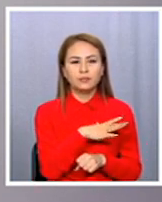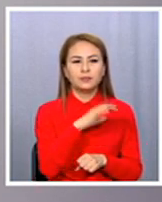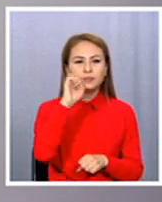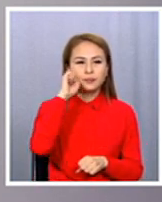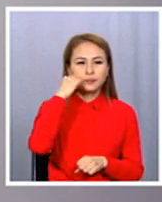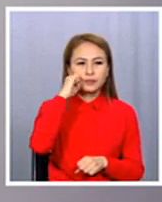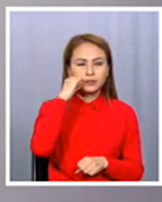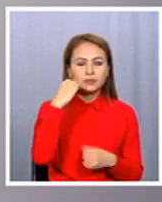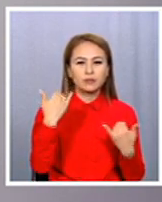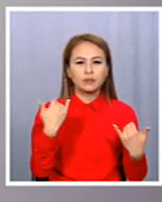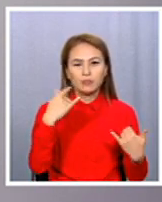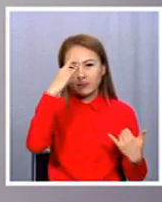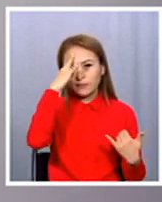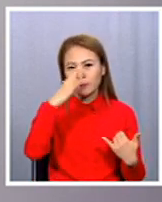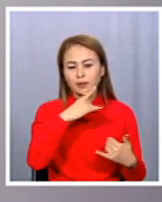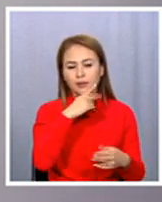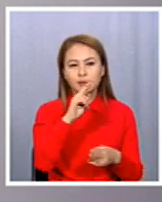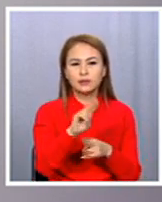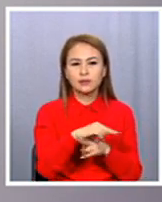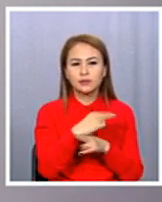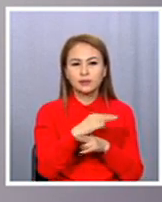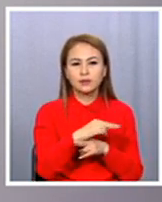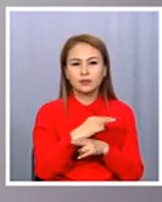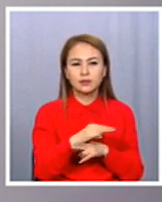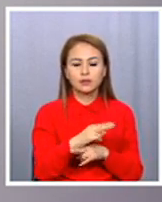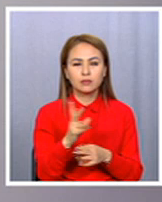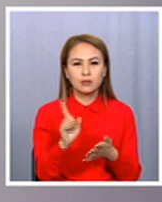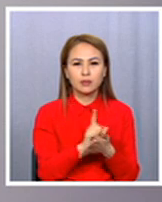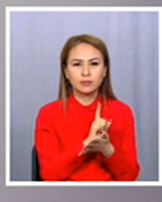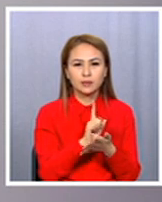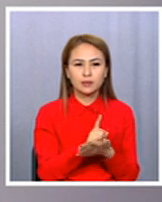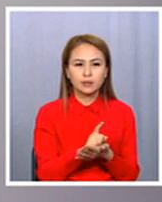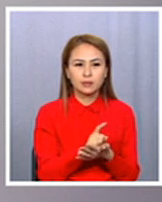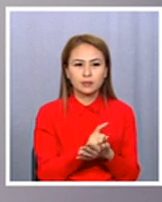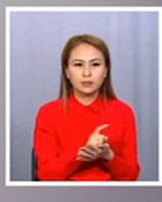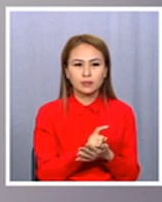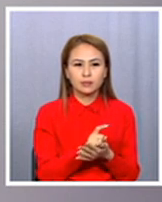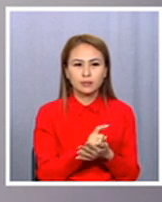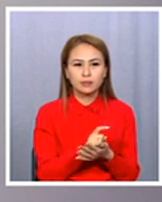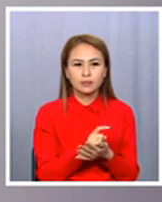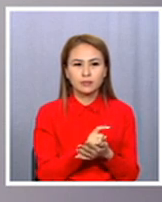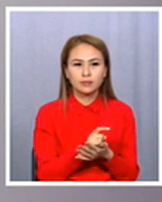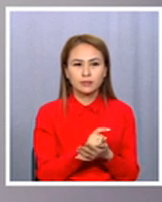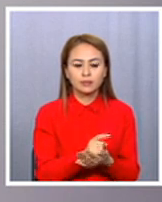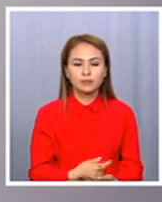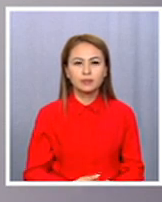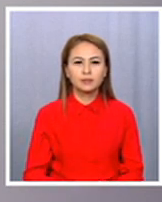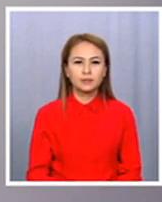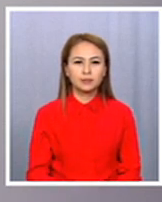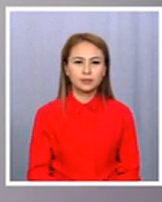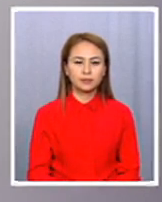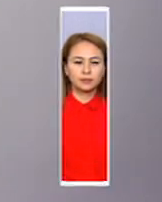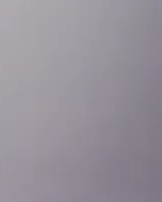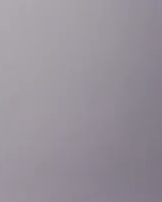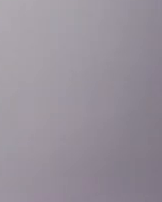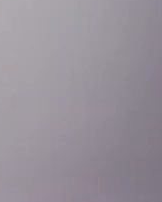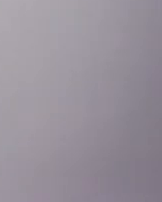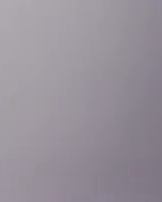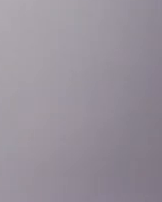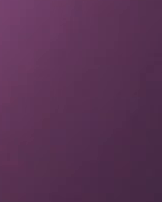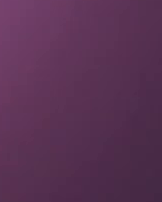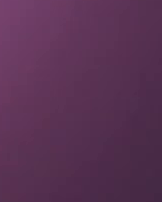Әженің қазақ тәрбие мектебіндегі рөліне баға берді. Осымен сабағымыз аяқталды. Сау болыңыздар.